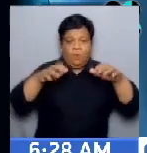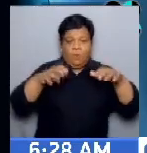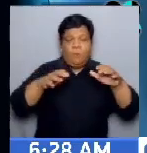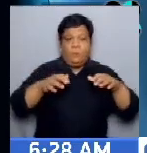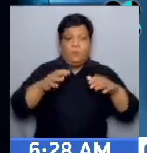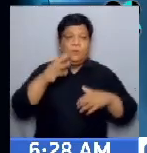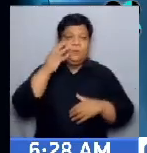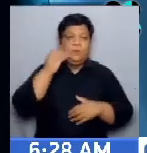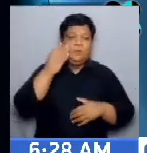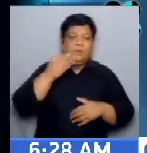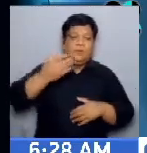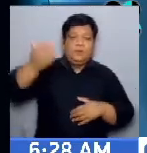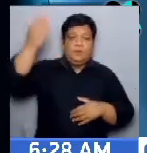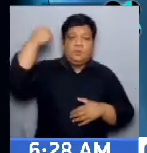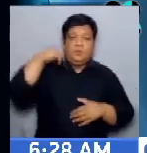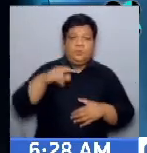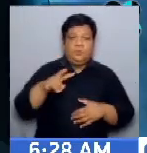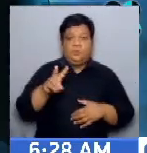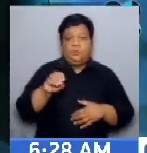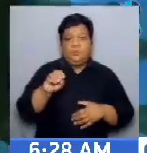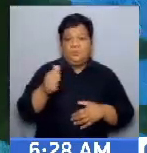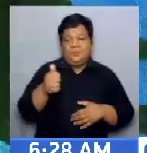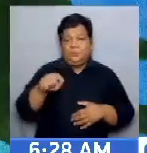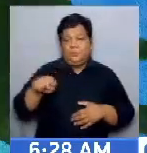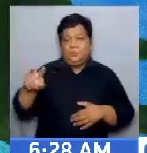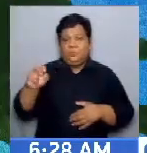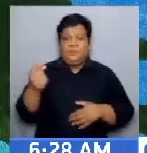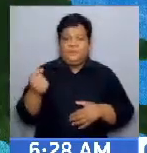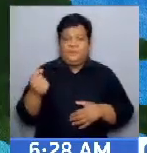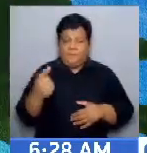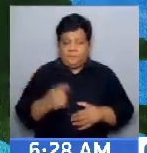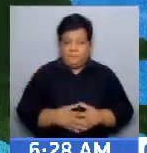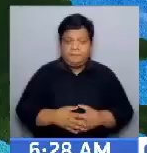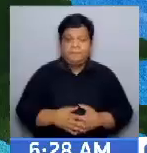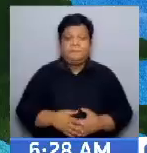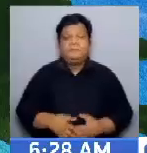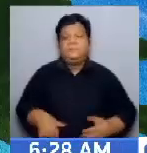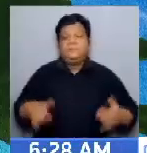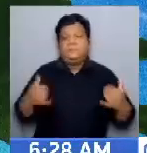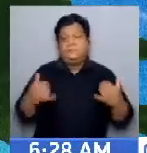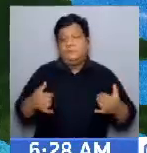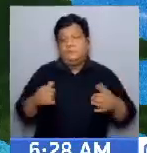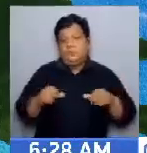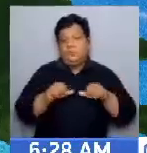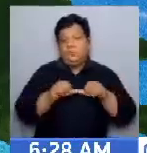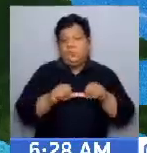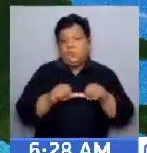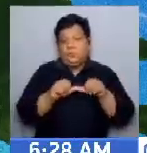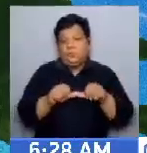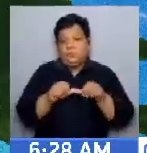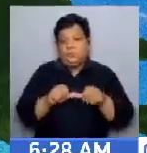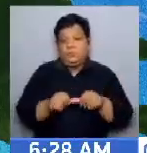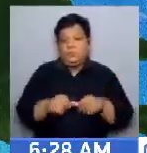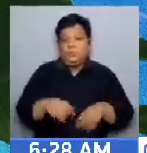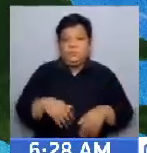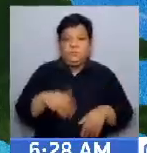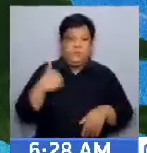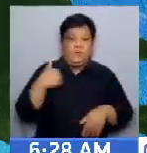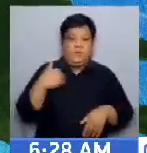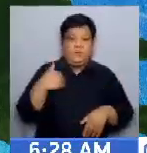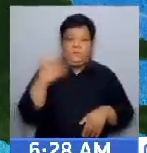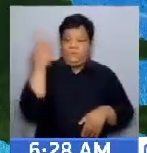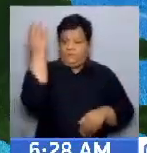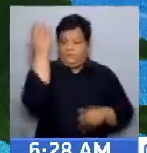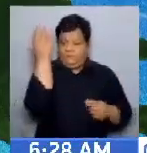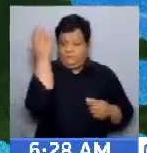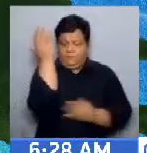2010 to 2011. Sa ngayon, patuloy na umiiral sa may southern section ng Mindanao, yung Intertropical Convergence Zone o